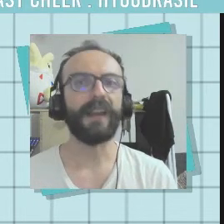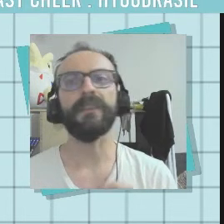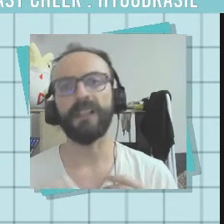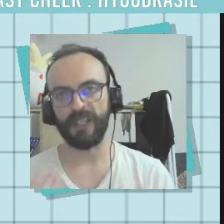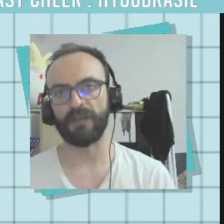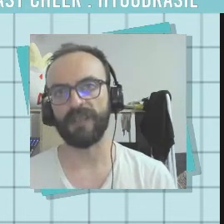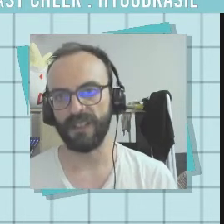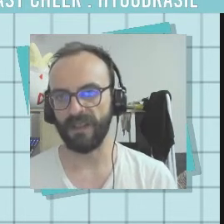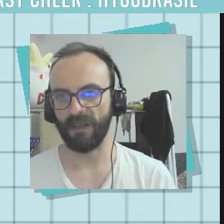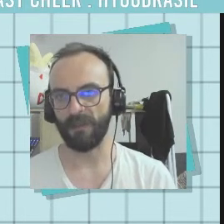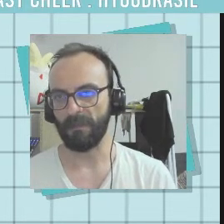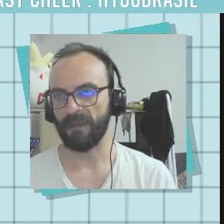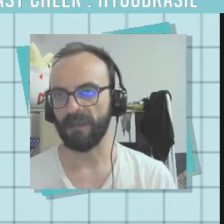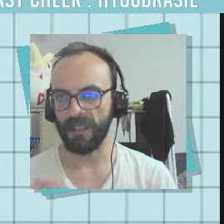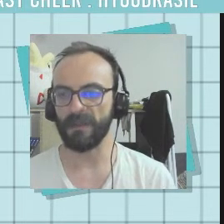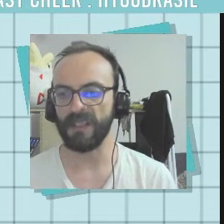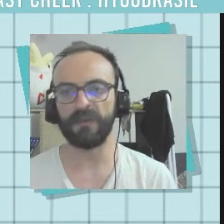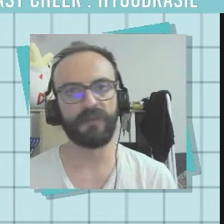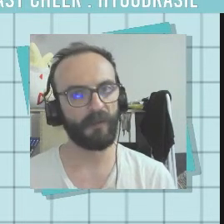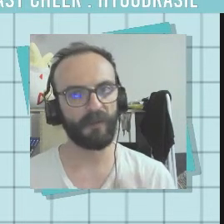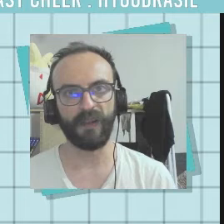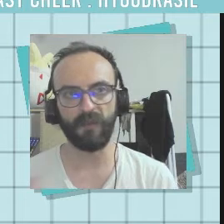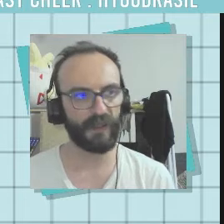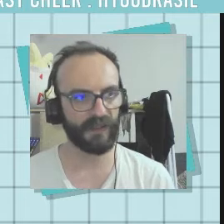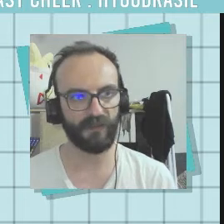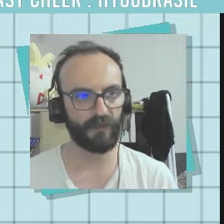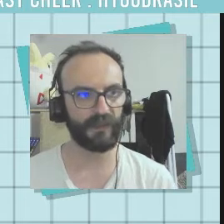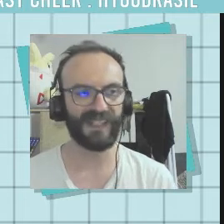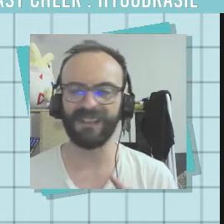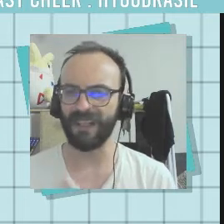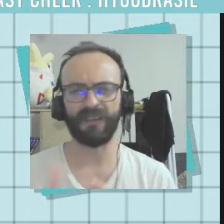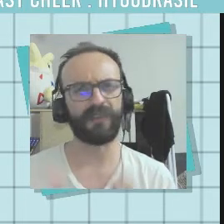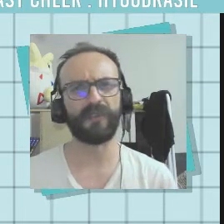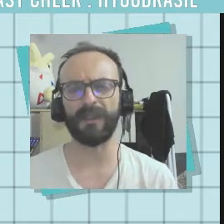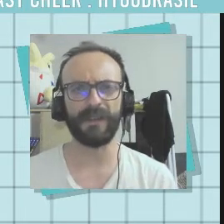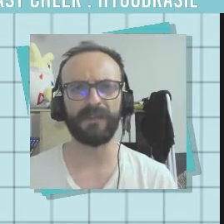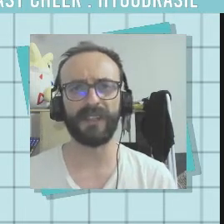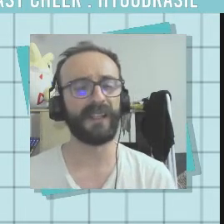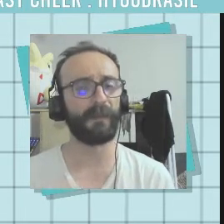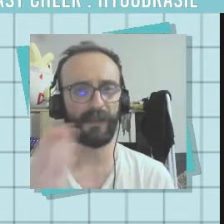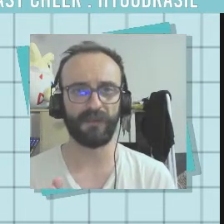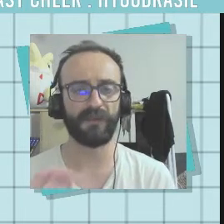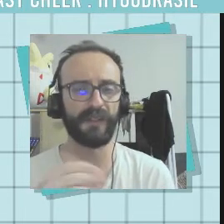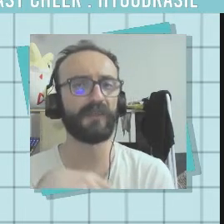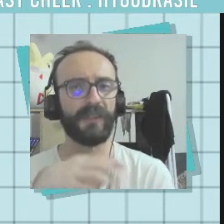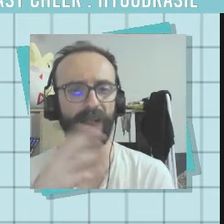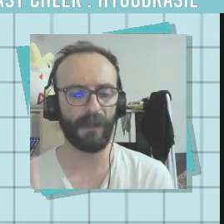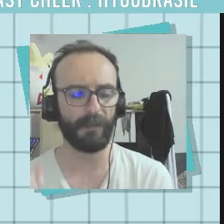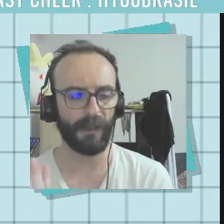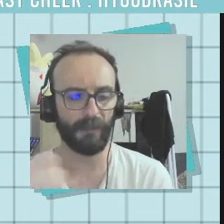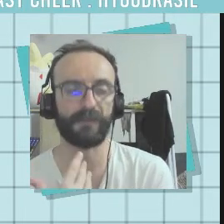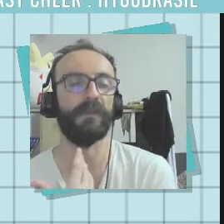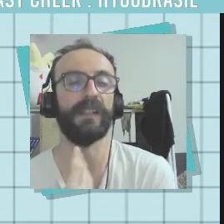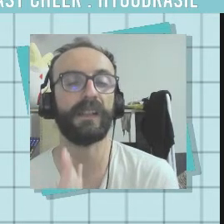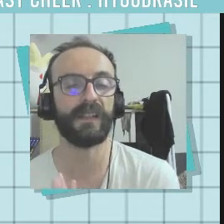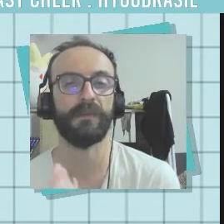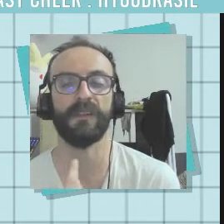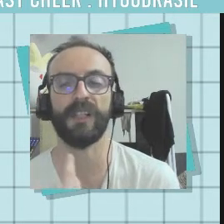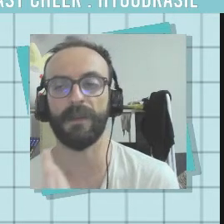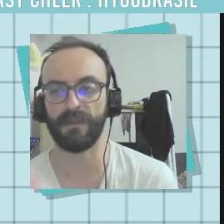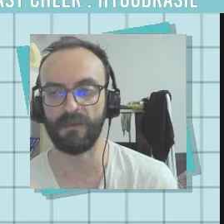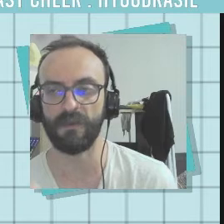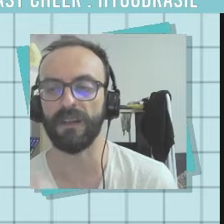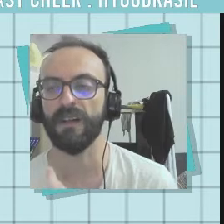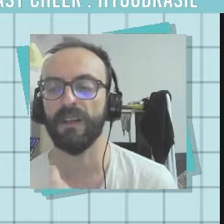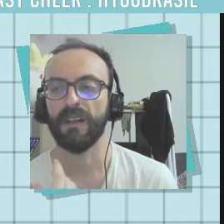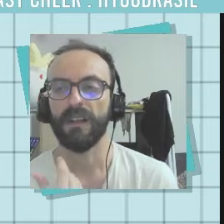ça a une légère utilité quand même. Imagine justement, tu es en conversation en langue des signes, tu es là genre je connais pas ce signe, la personne te dit je ne sais pas l'épeler. Parce que l'illettrisme chez les